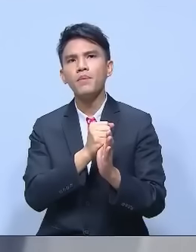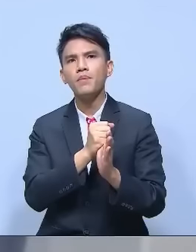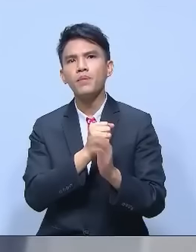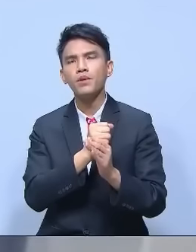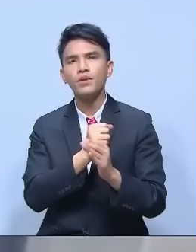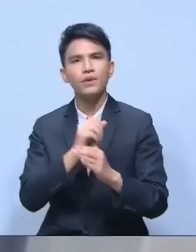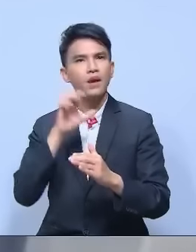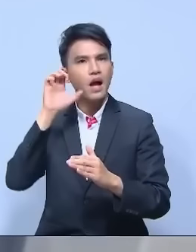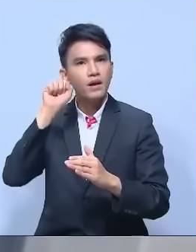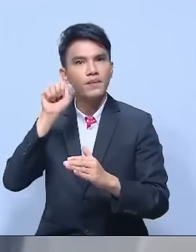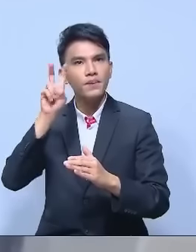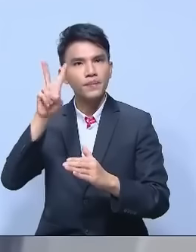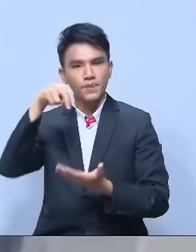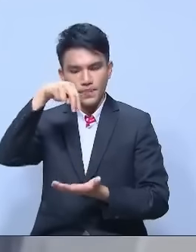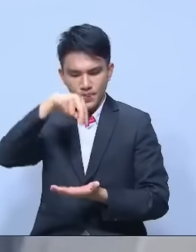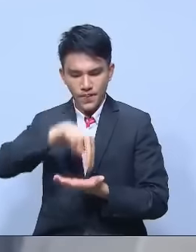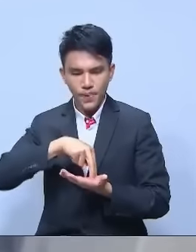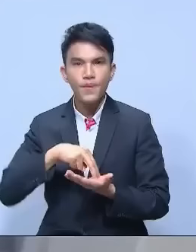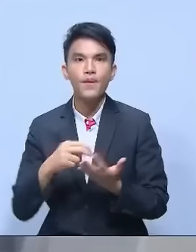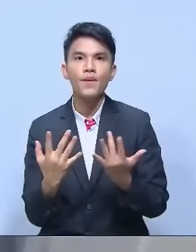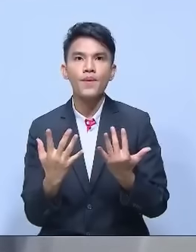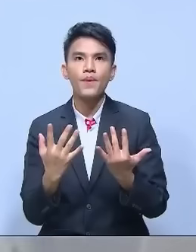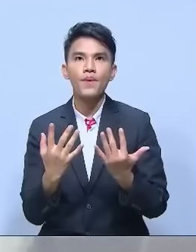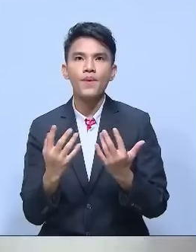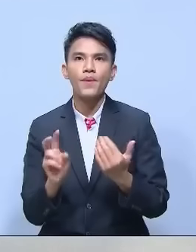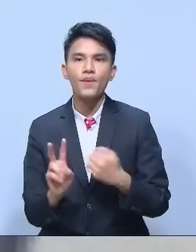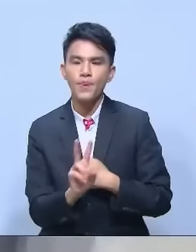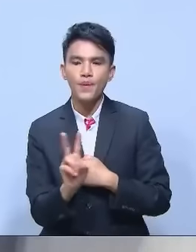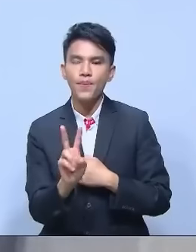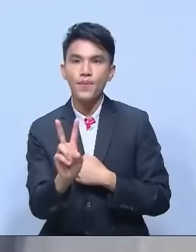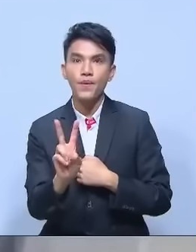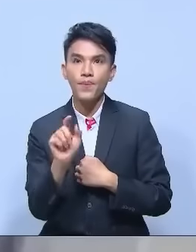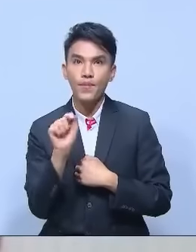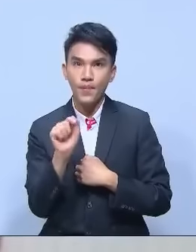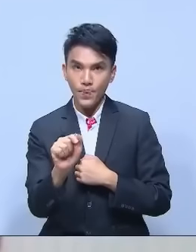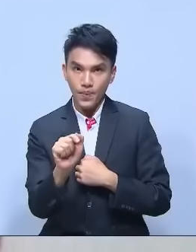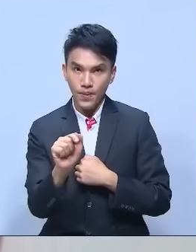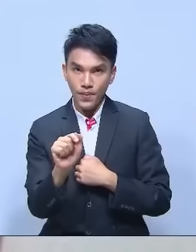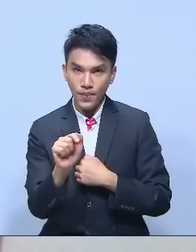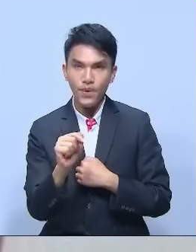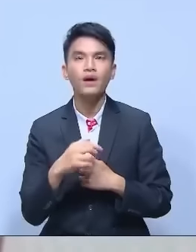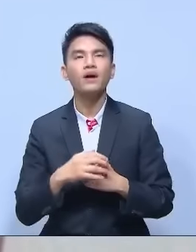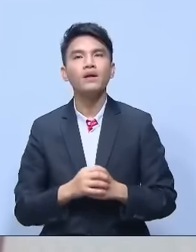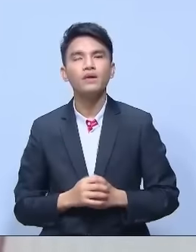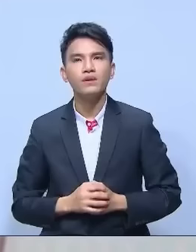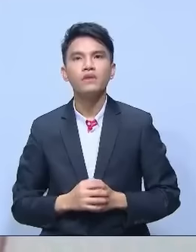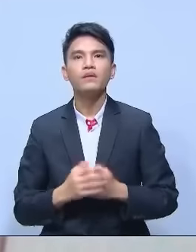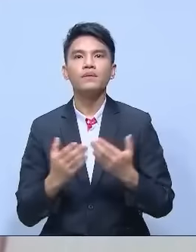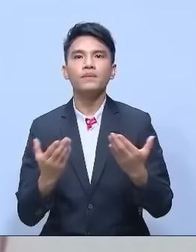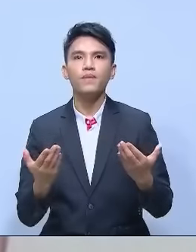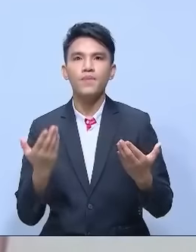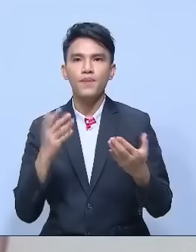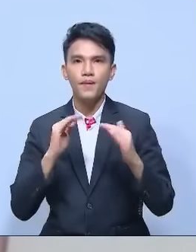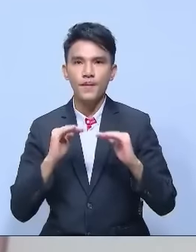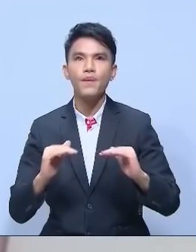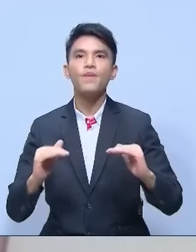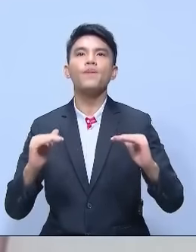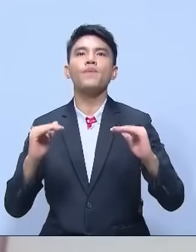ออยู่นะคะแล้วก็ทั้งคู่ก็เข้าลิฟต์ขึ้นไปที่ชั้น6จากนั้นไม่นานถัดมานาทีเดียว